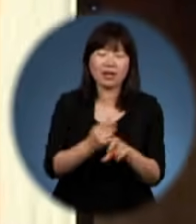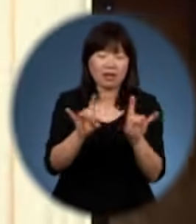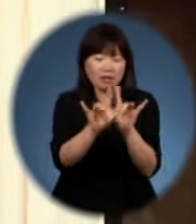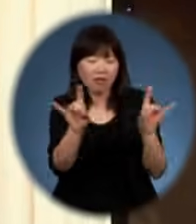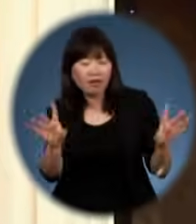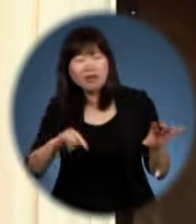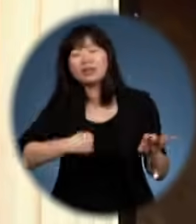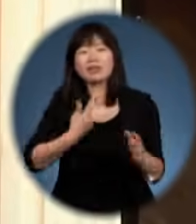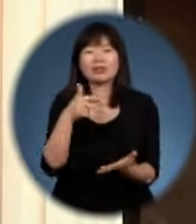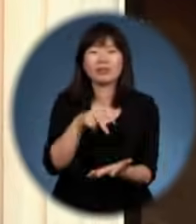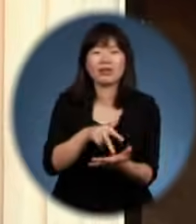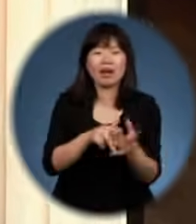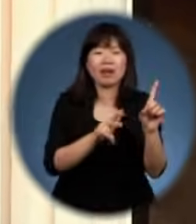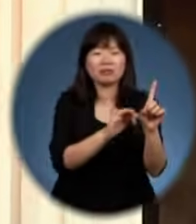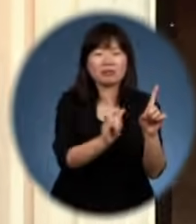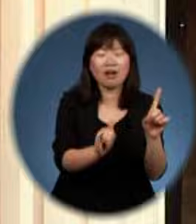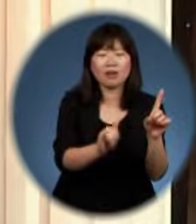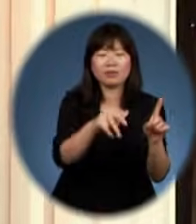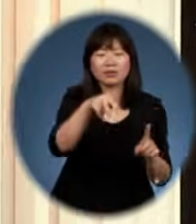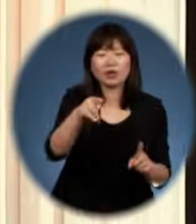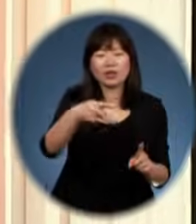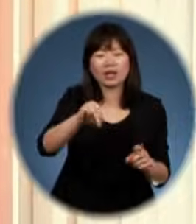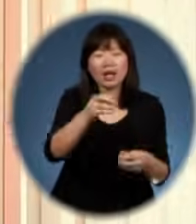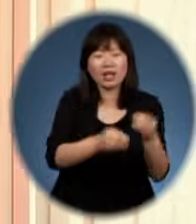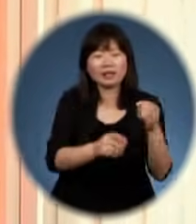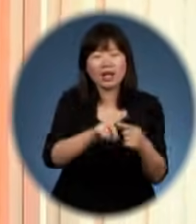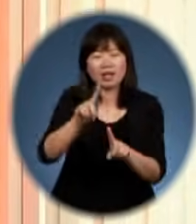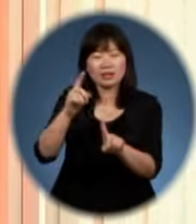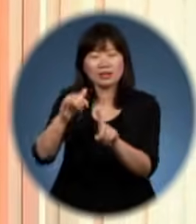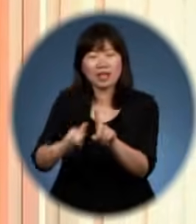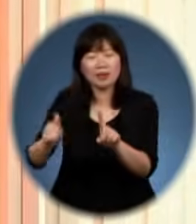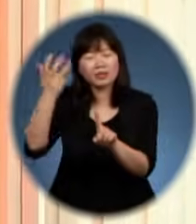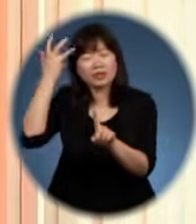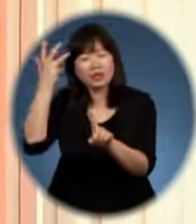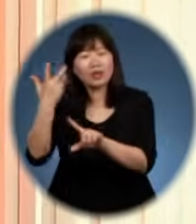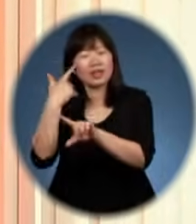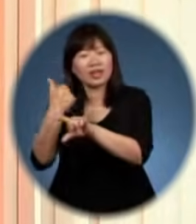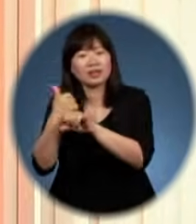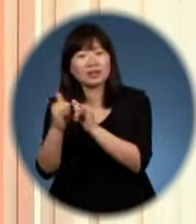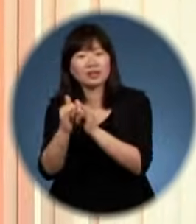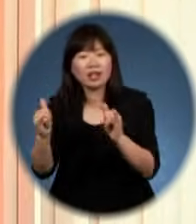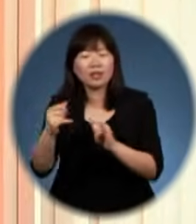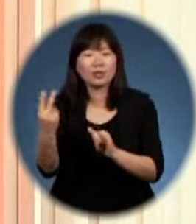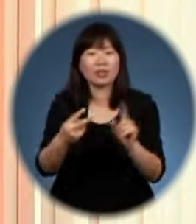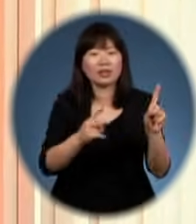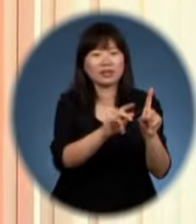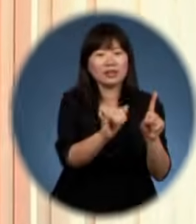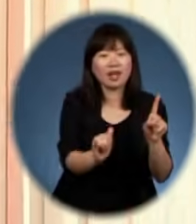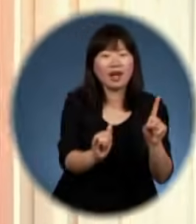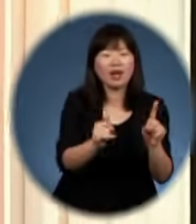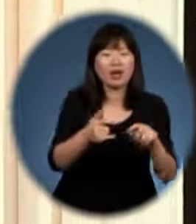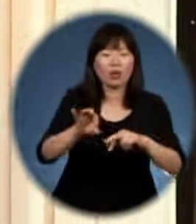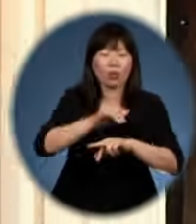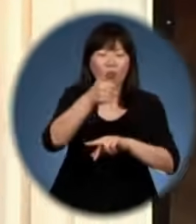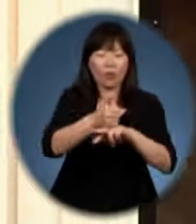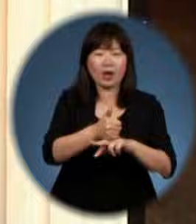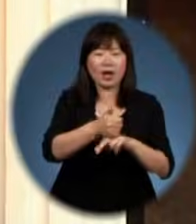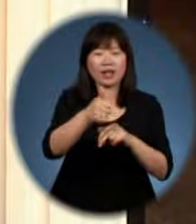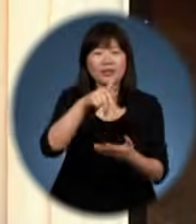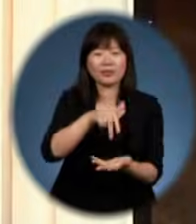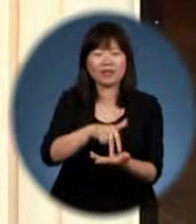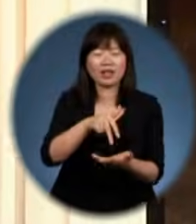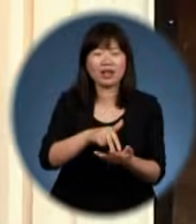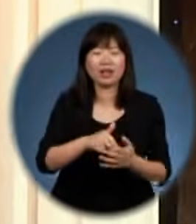자신의 입장에서 1부 난 수사 시인 하면은 철학자 1부는 대 왕 으로서